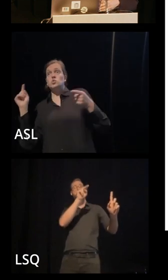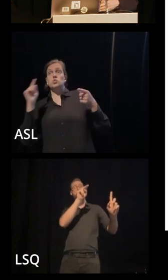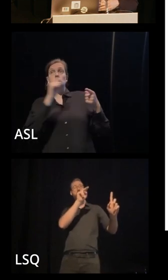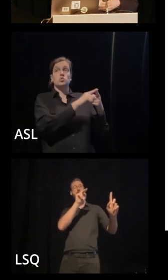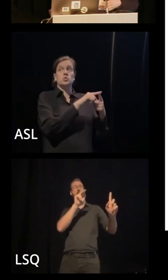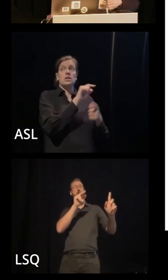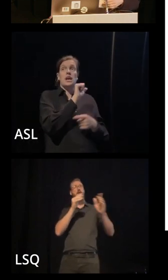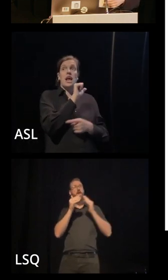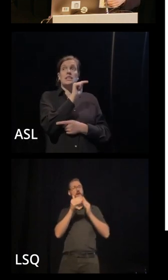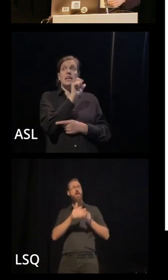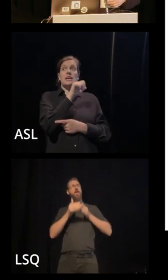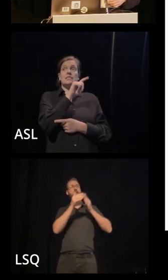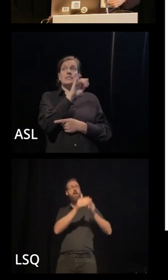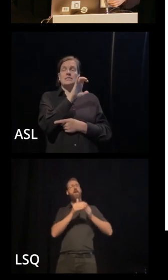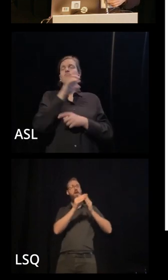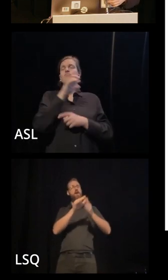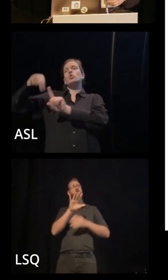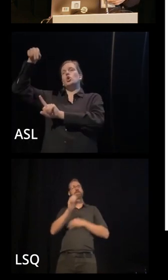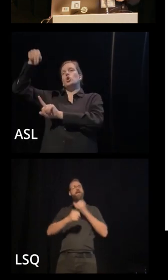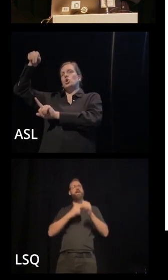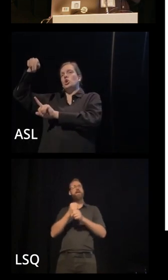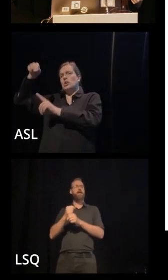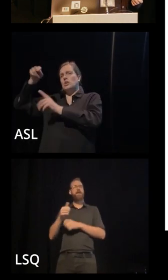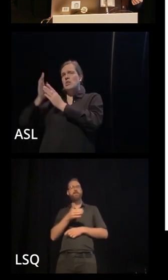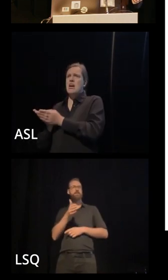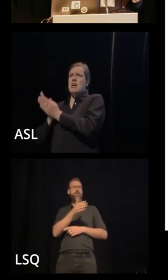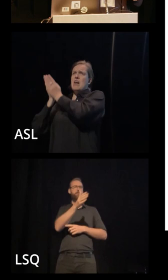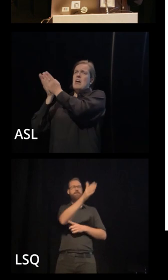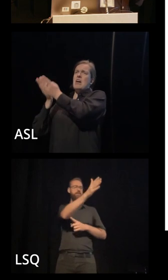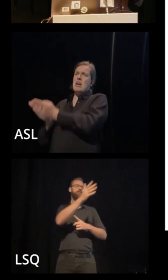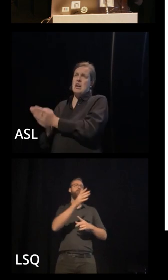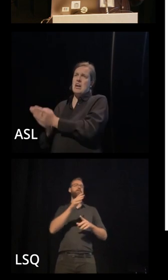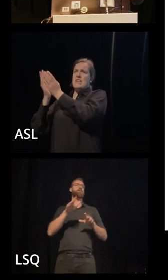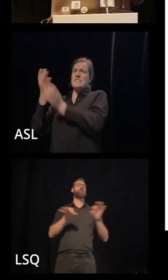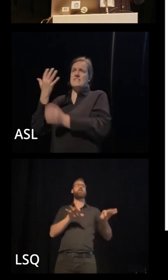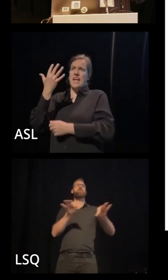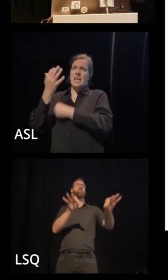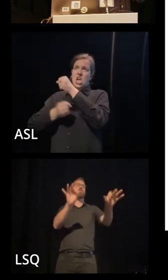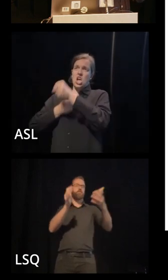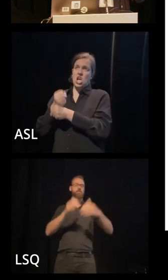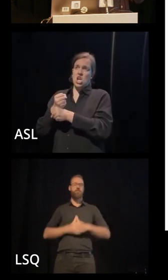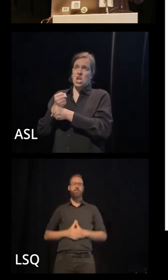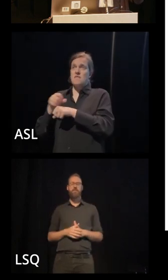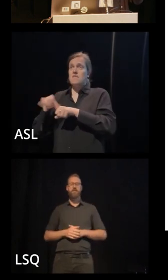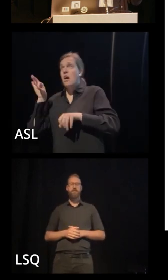5 dernières années. C'est sûr que de vivre également